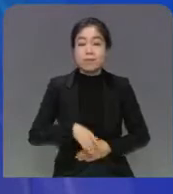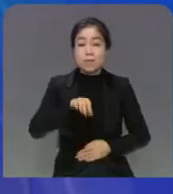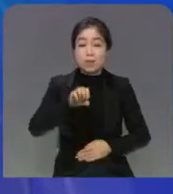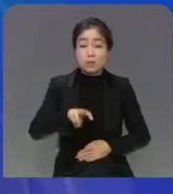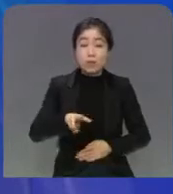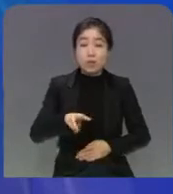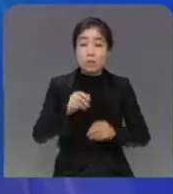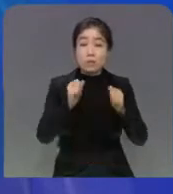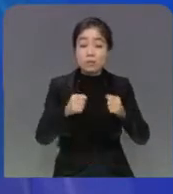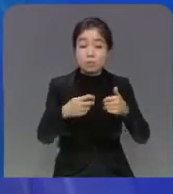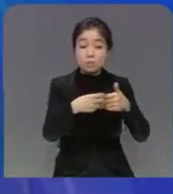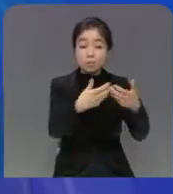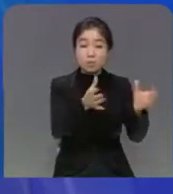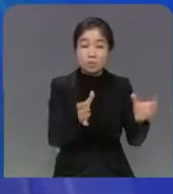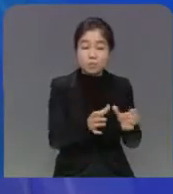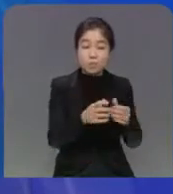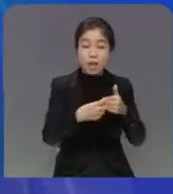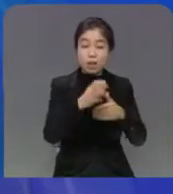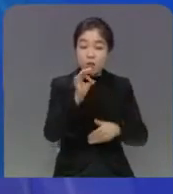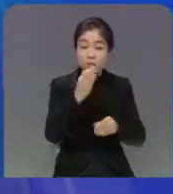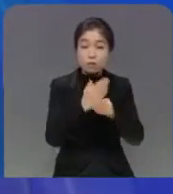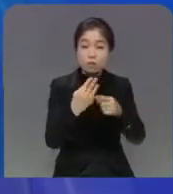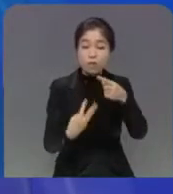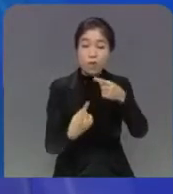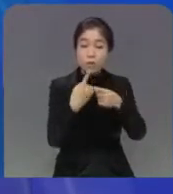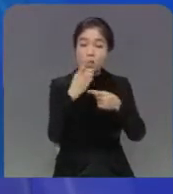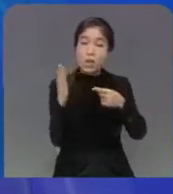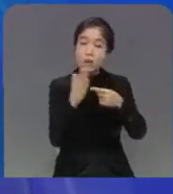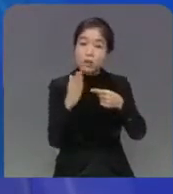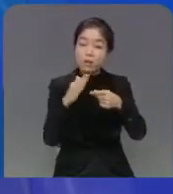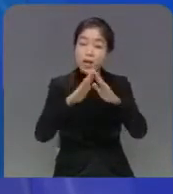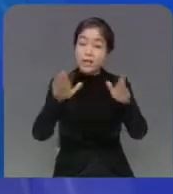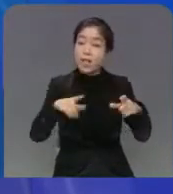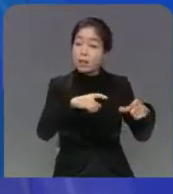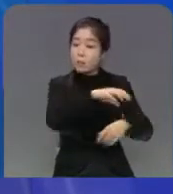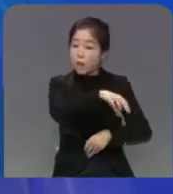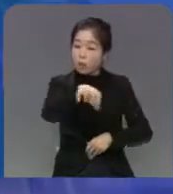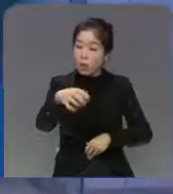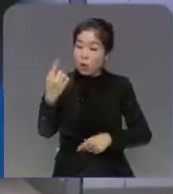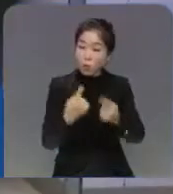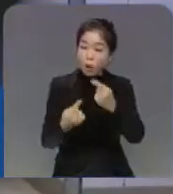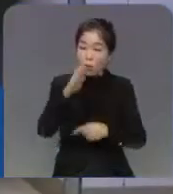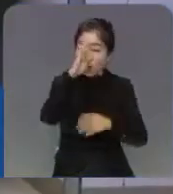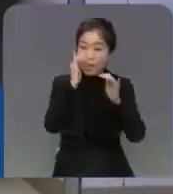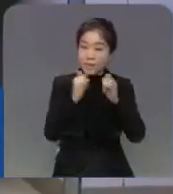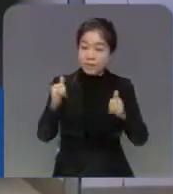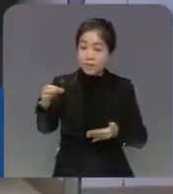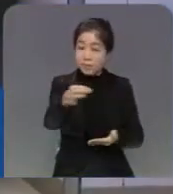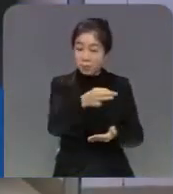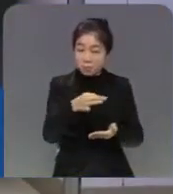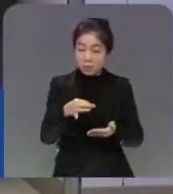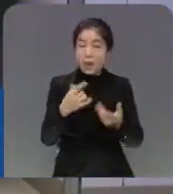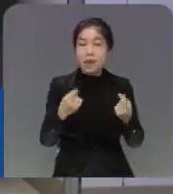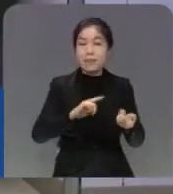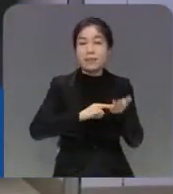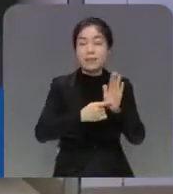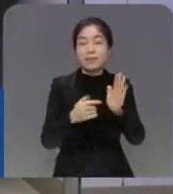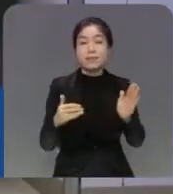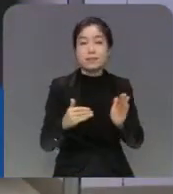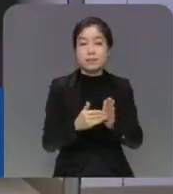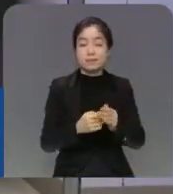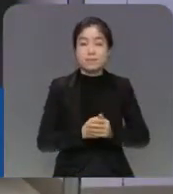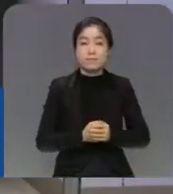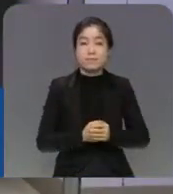광주에 있는 의료기관의 진료비 가운데 3분의 1 정도가 전남 등 다른 지역에서 온 환자들로부터 거둬들인 것으로 나타났습니다.